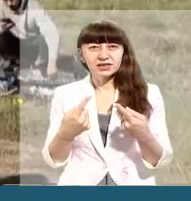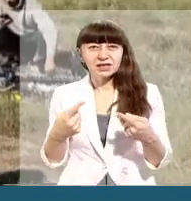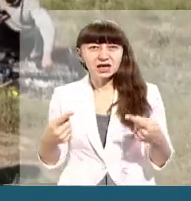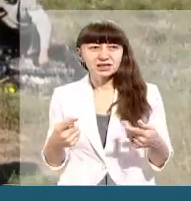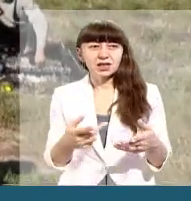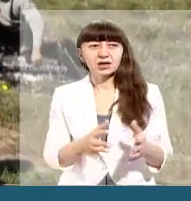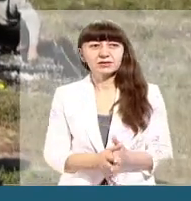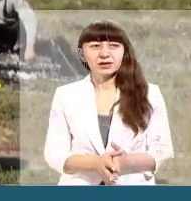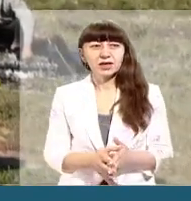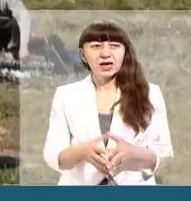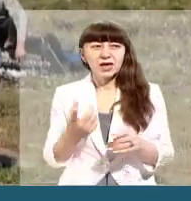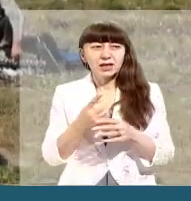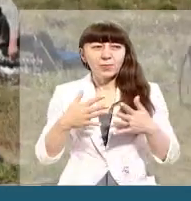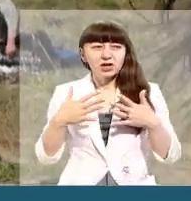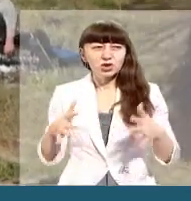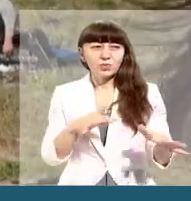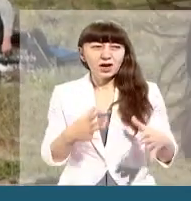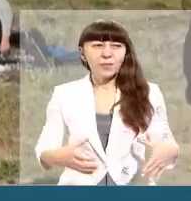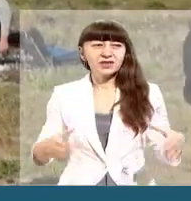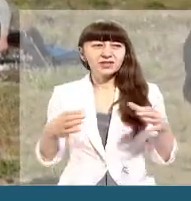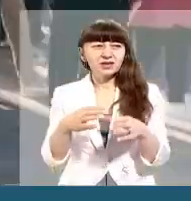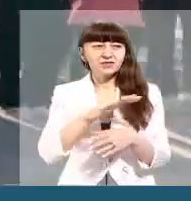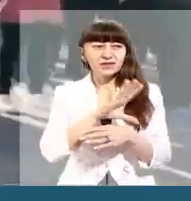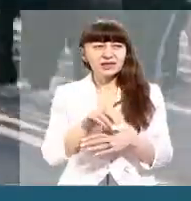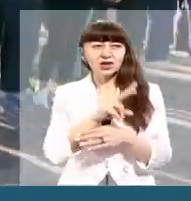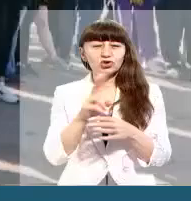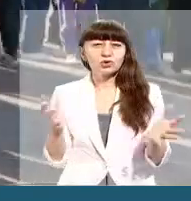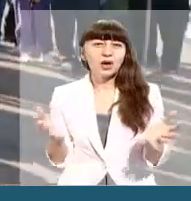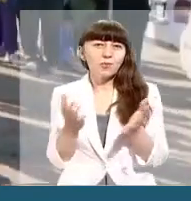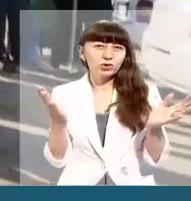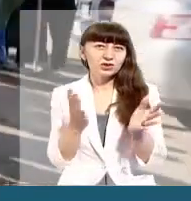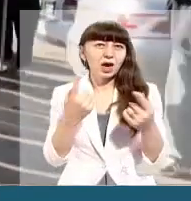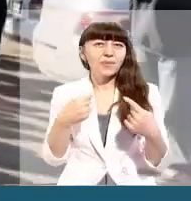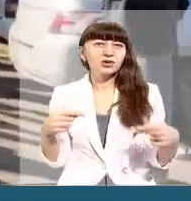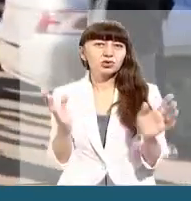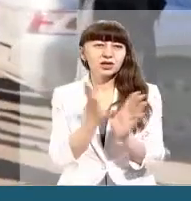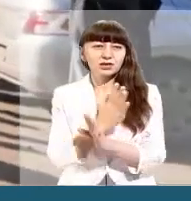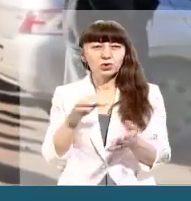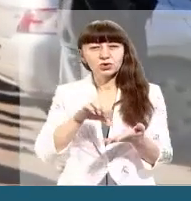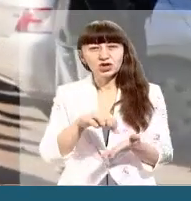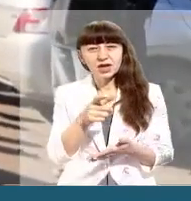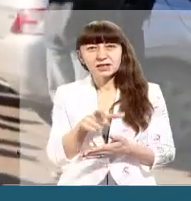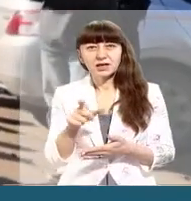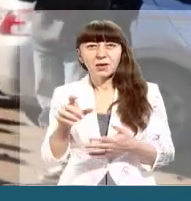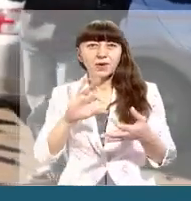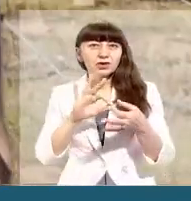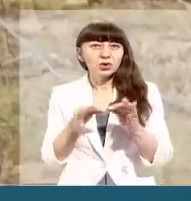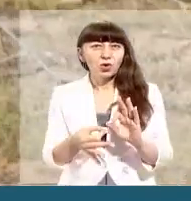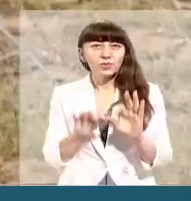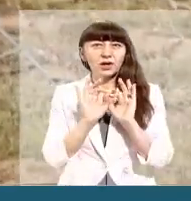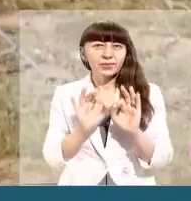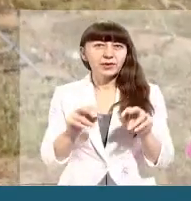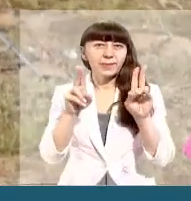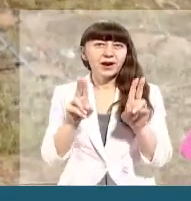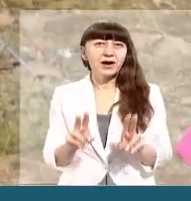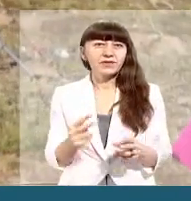организаций. Масштабное эко-мероприятие объединило всех, кто заботится об окружающей среде. Участникам соревнований подробно объяснили правила